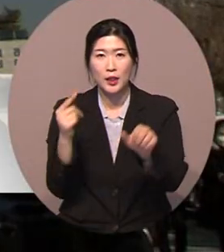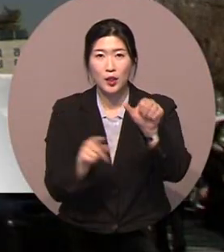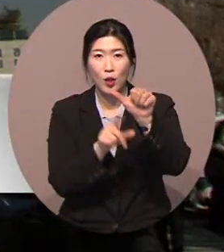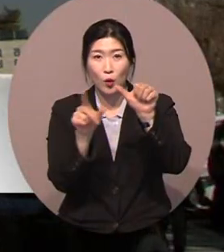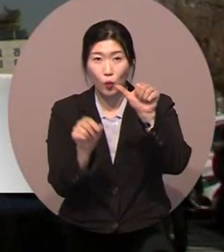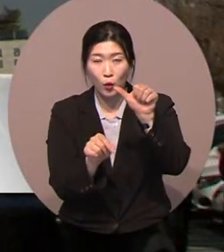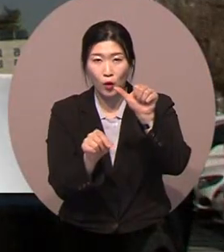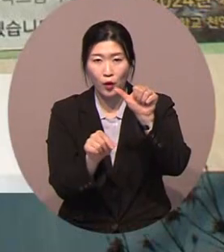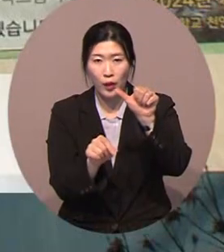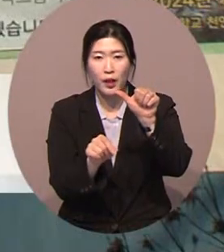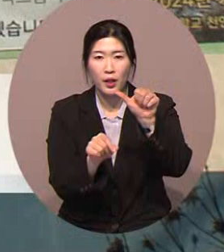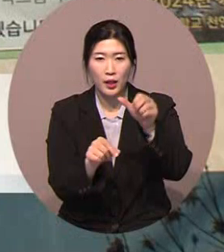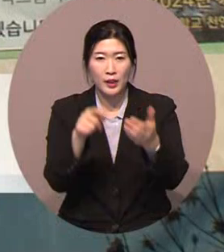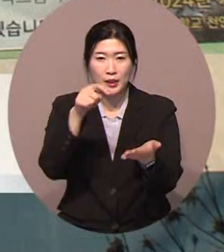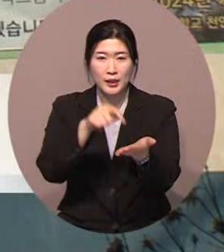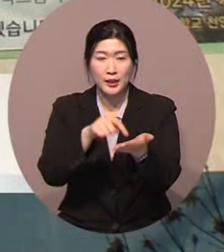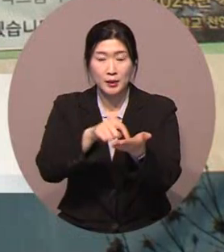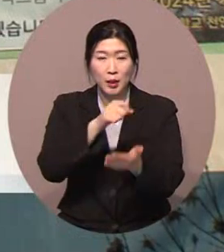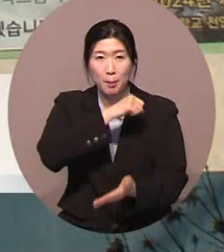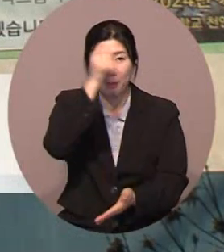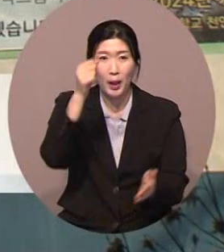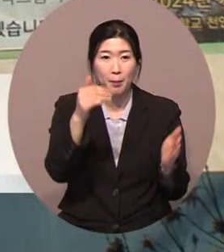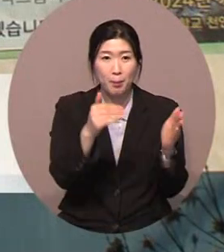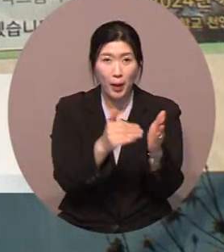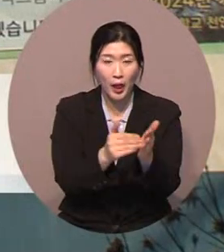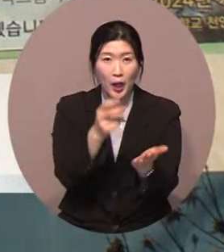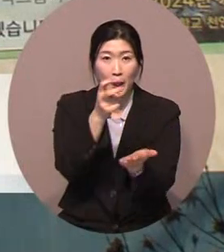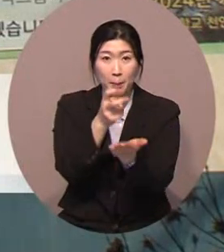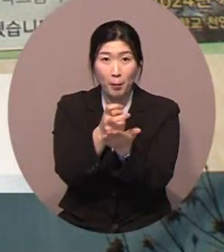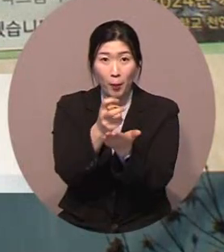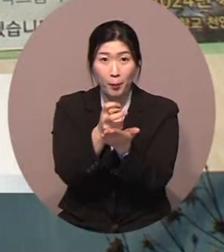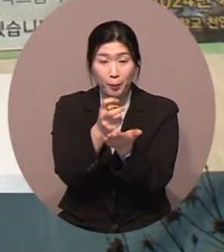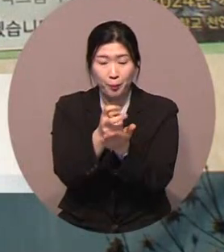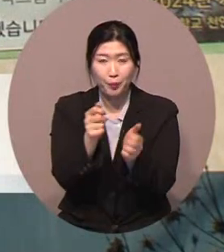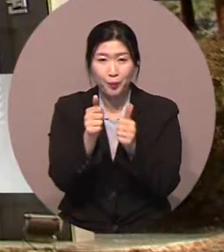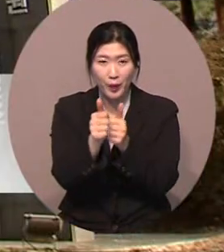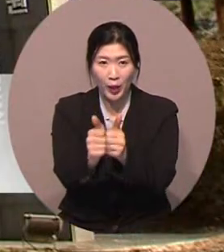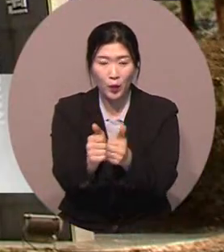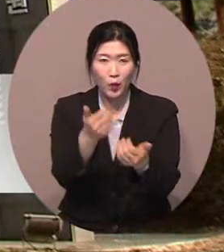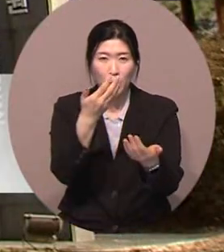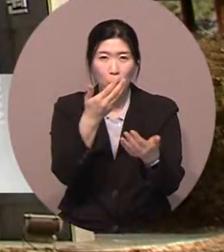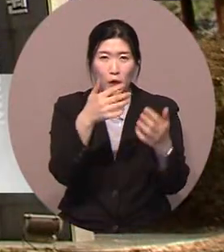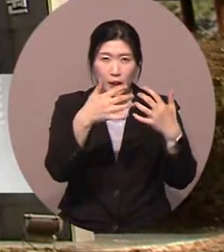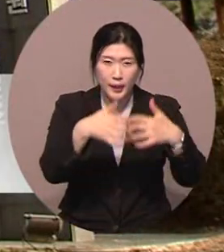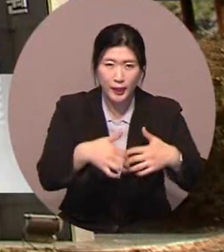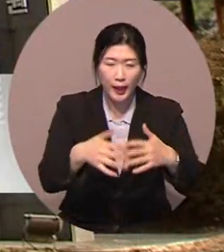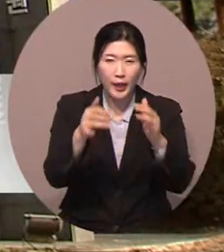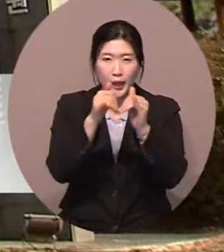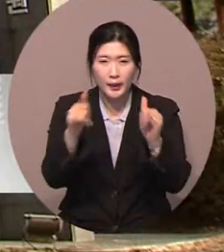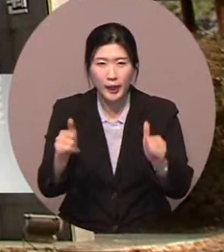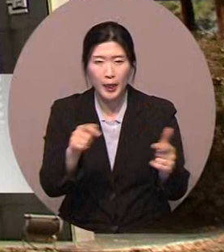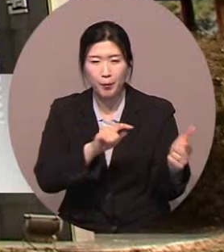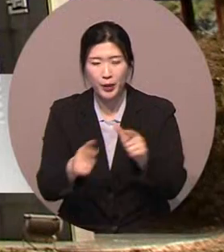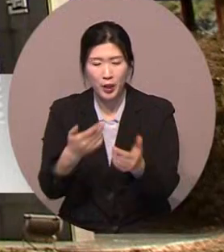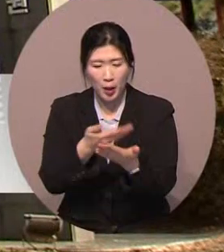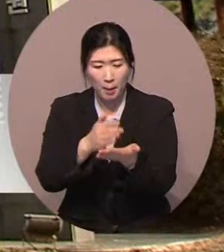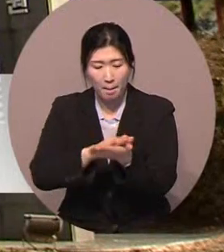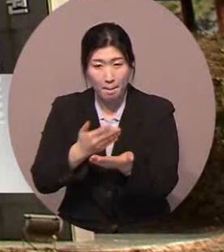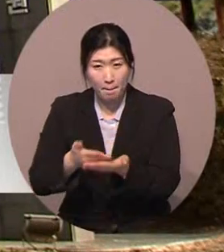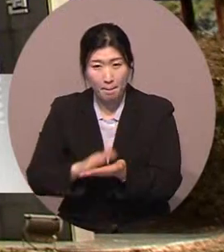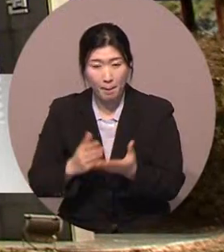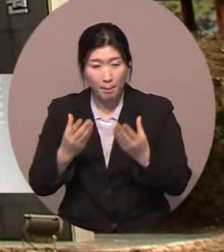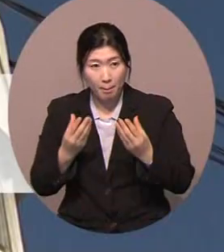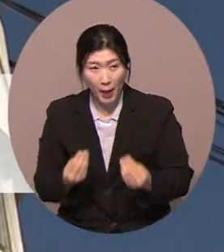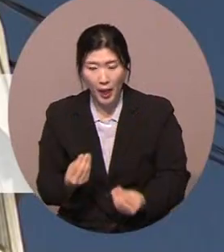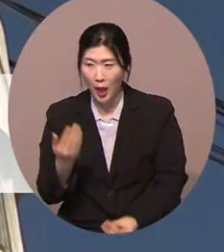선정된 순천 양대 천안 병원은 법정 기준에 맞춰 시설과 장비 인력 등을 확충했고 최근 현장